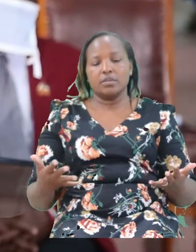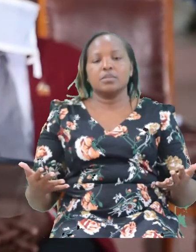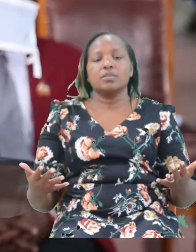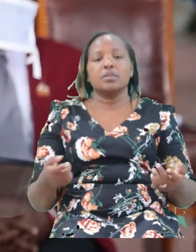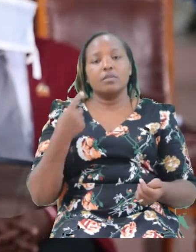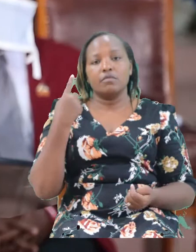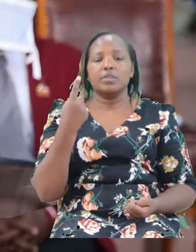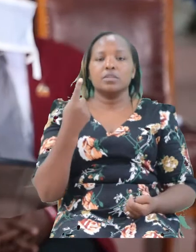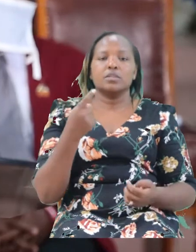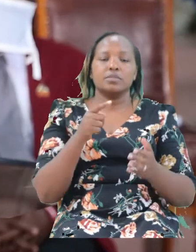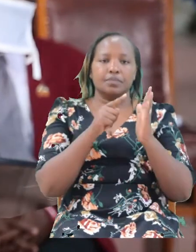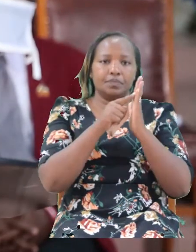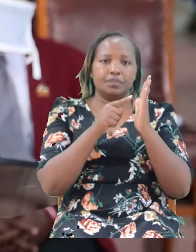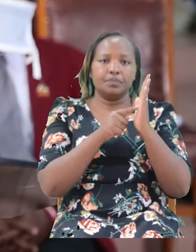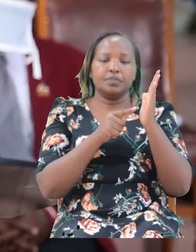Jambo la kwanza,